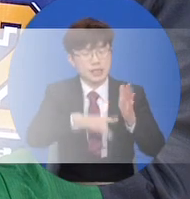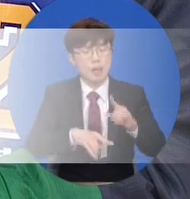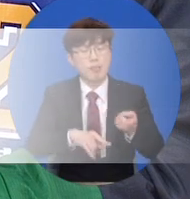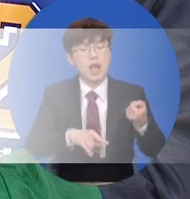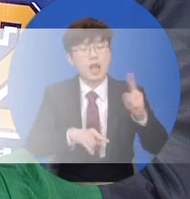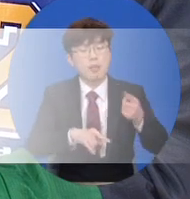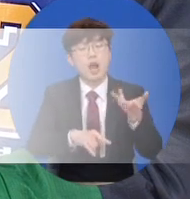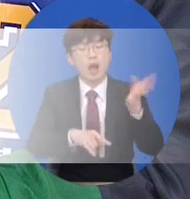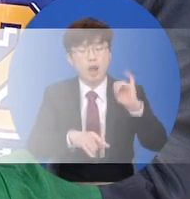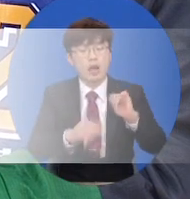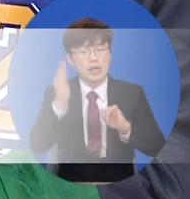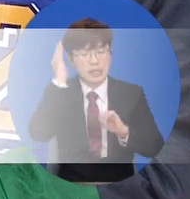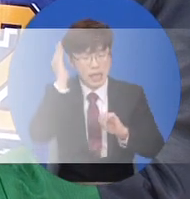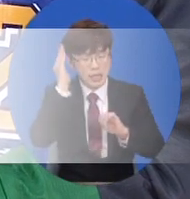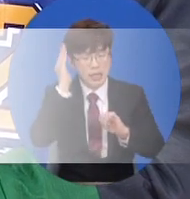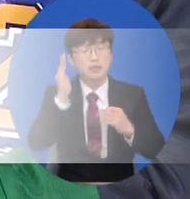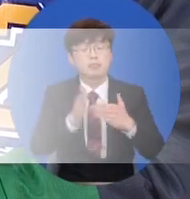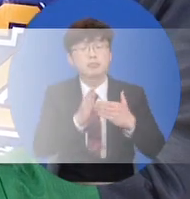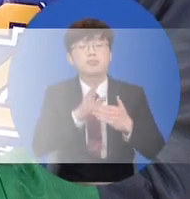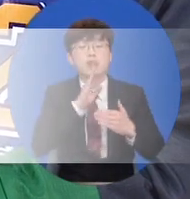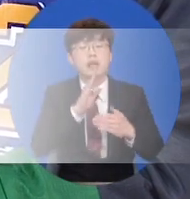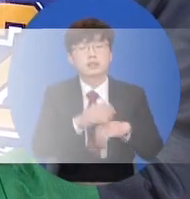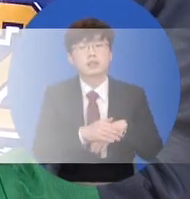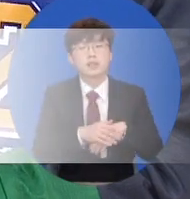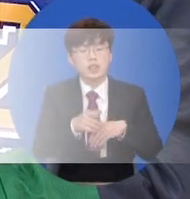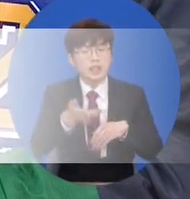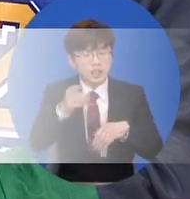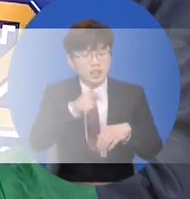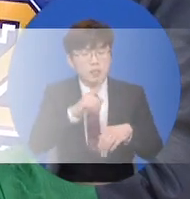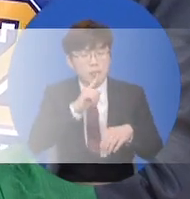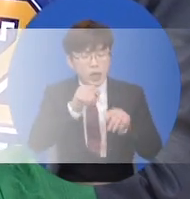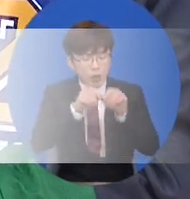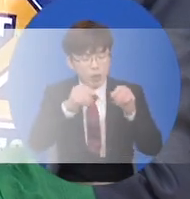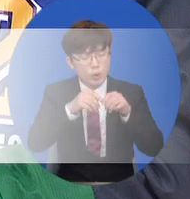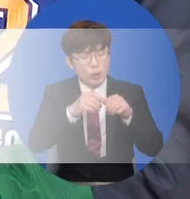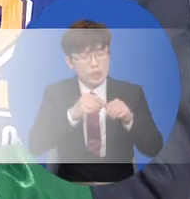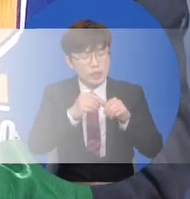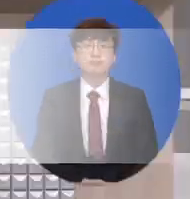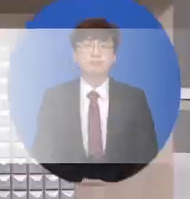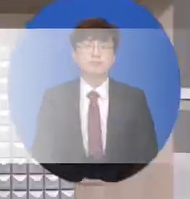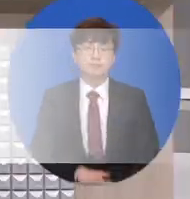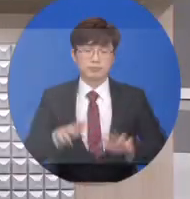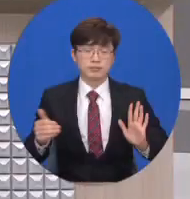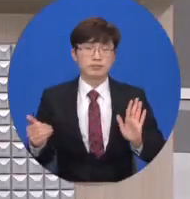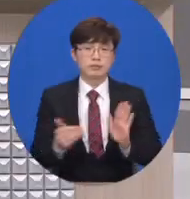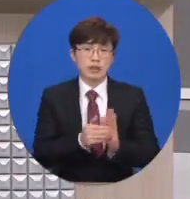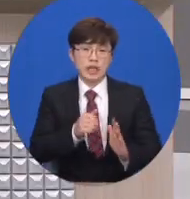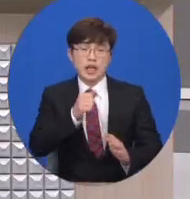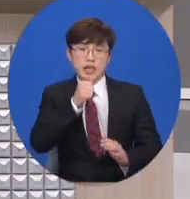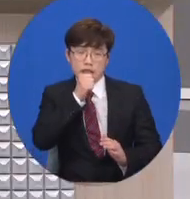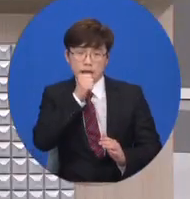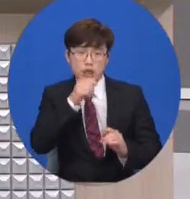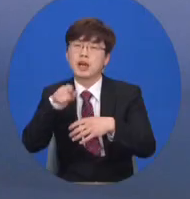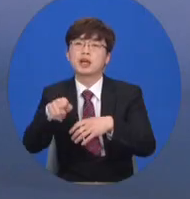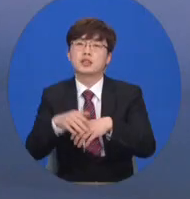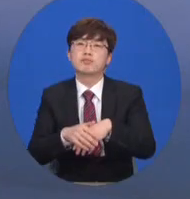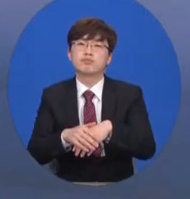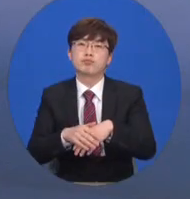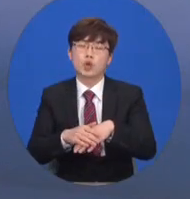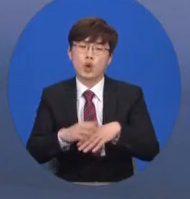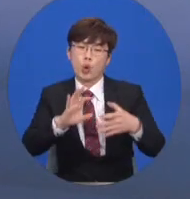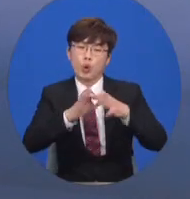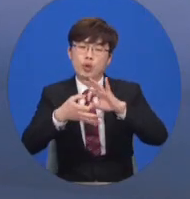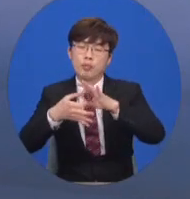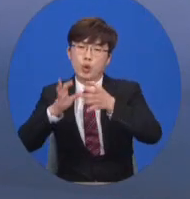100억이라고 얘기한 거죠 그걸 가지고 트를 잡아가지 잡으면 안됩니다 한편 지역 경제 공약에서